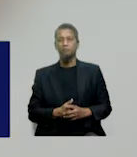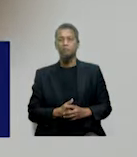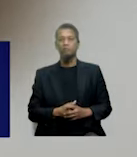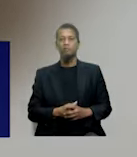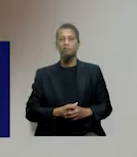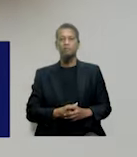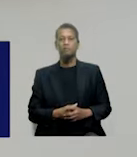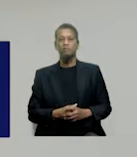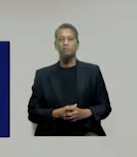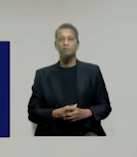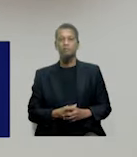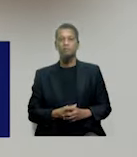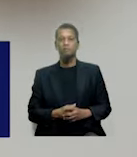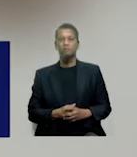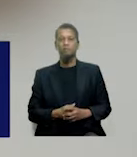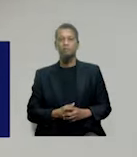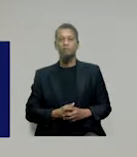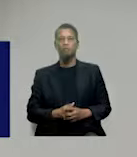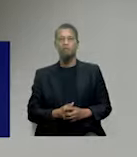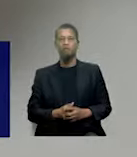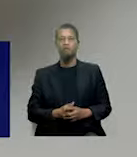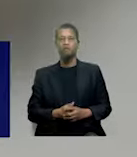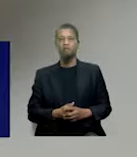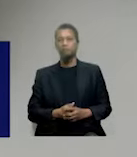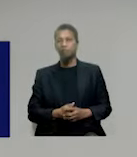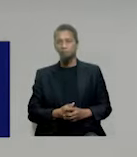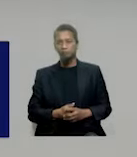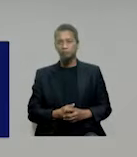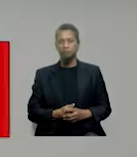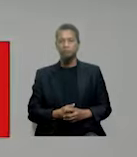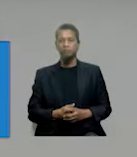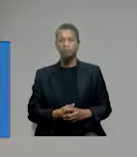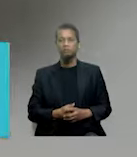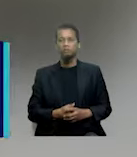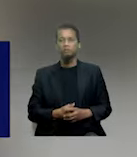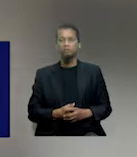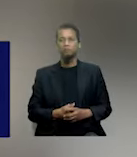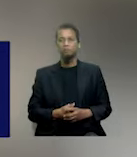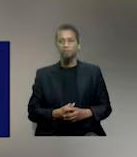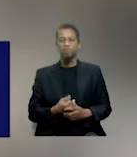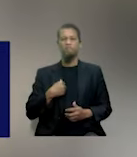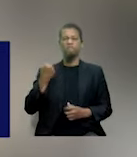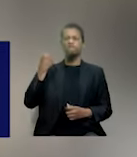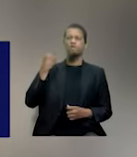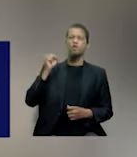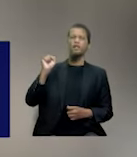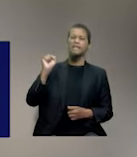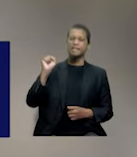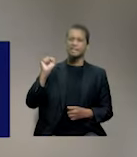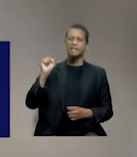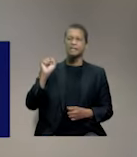pemilik resto Babalu Krep di Jalan Tugu Adipura Purwodadi, Grobogan, Jawa Tengah, memperlihatkan surat peringatan dari Dispenda Kabupaten